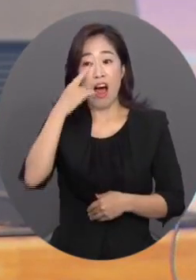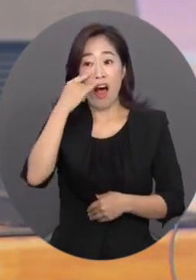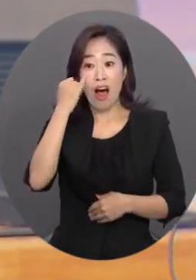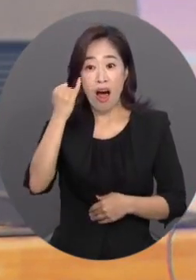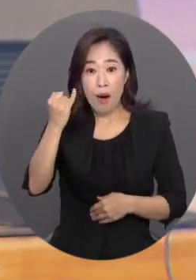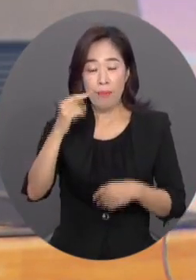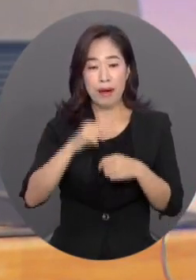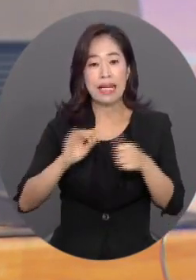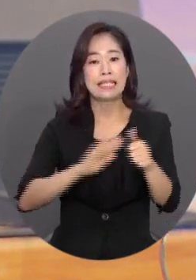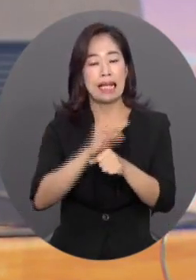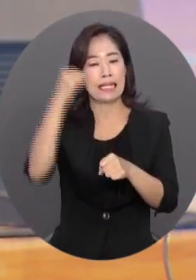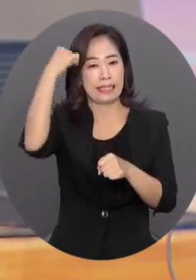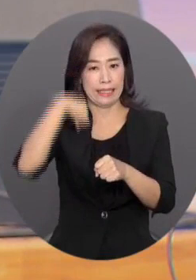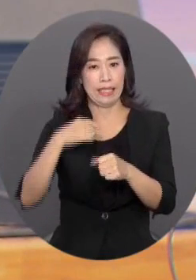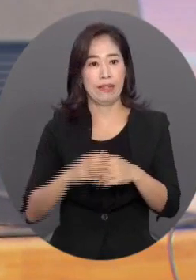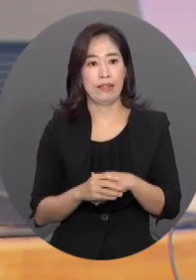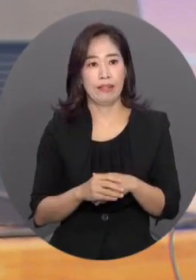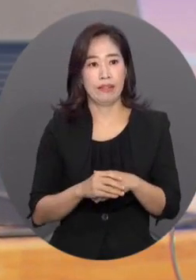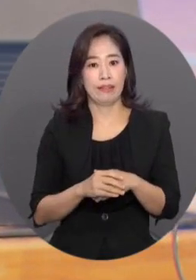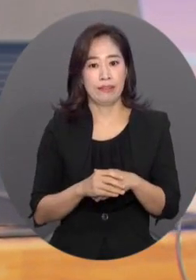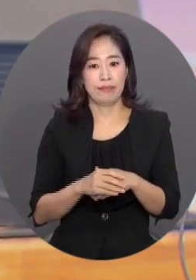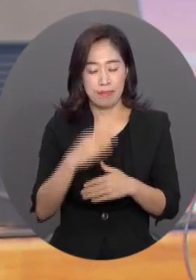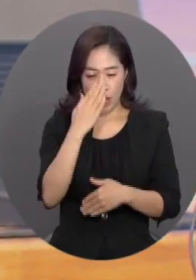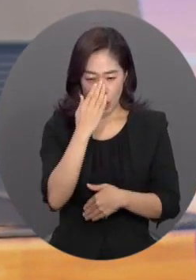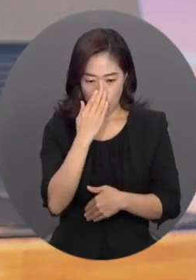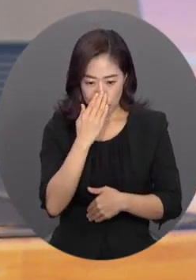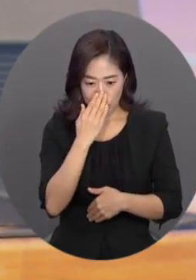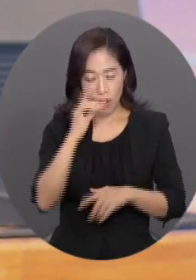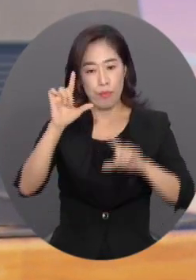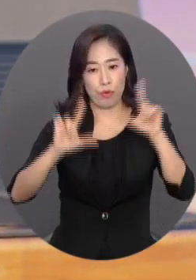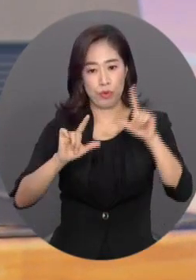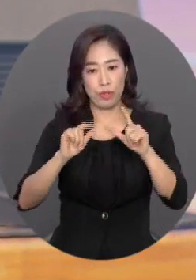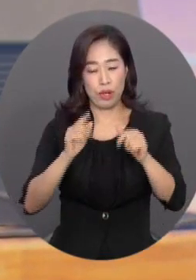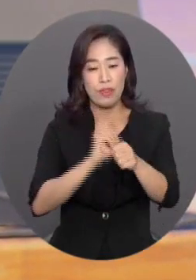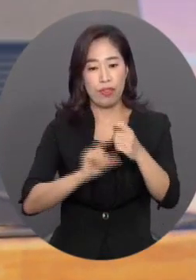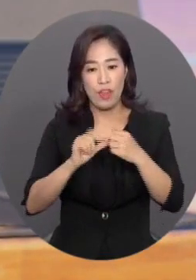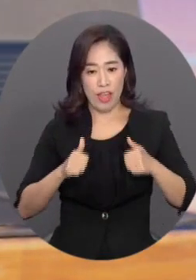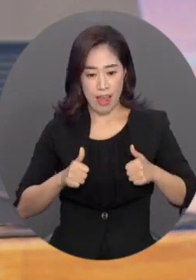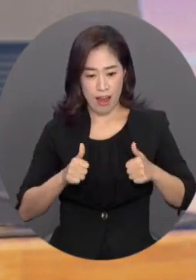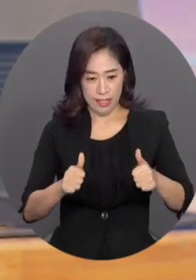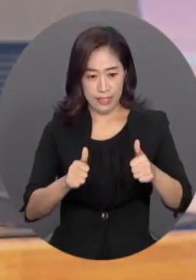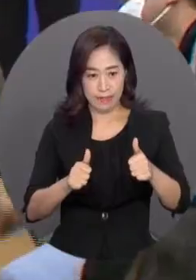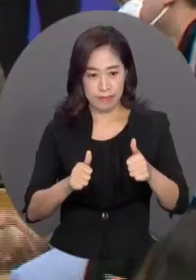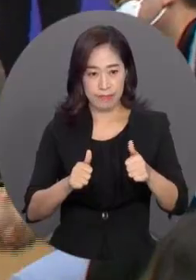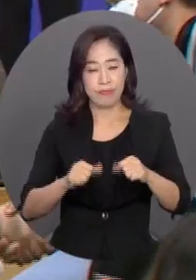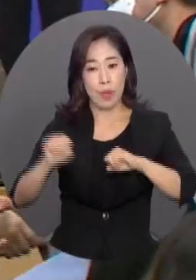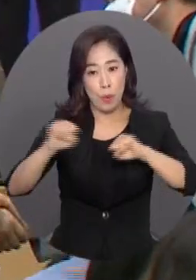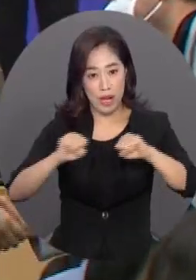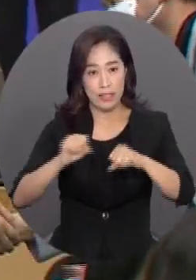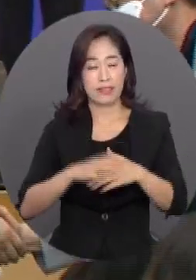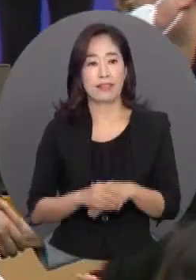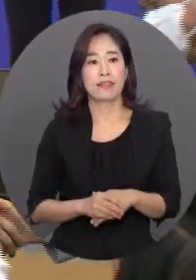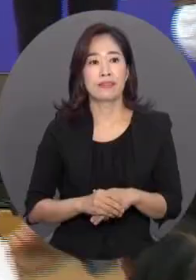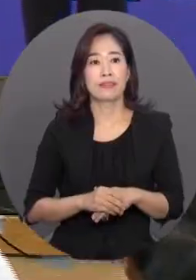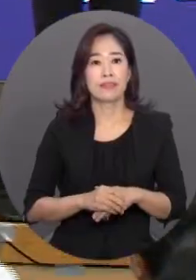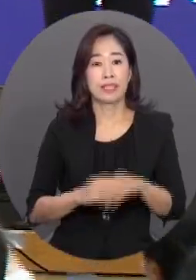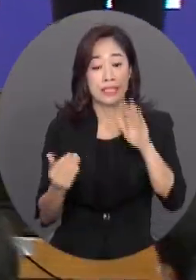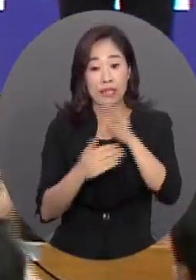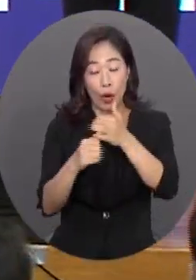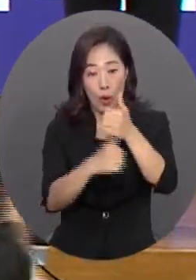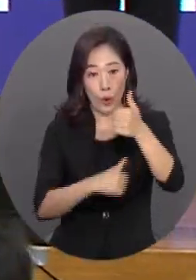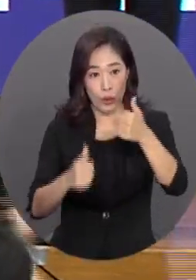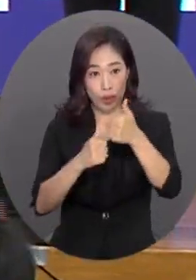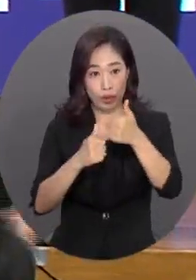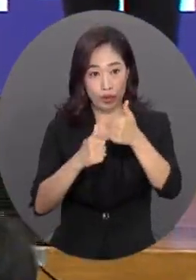사랑을 느꼈습니다. 더 낮은 자세로 더 열심히 임하도록 하겠습니다. 최고위원 선거에서도